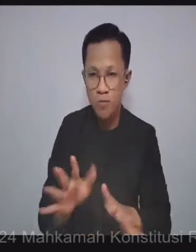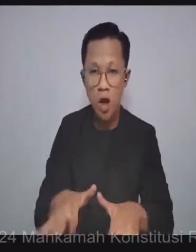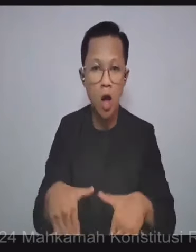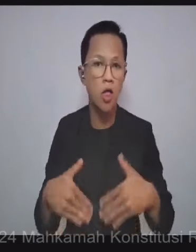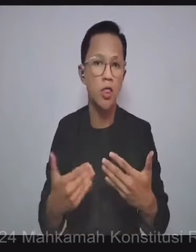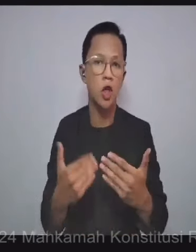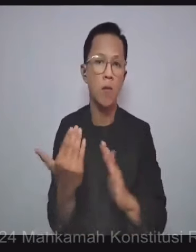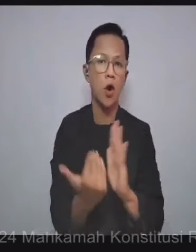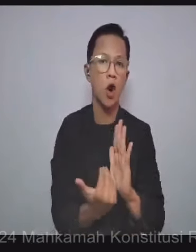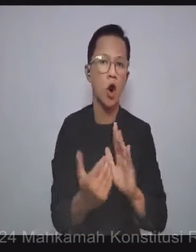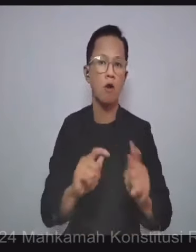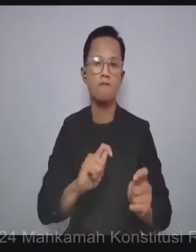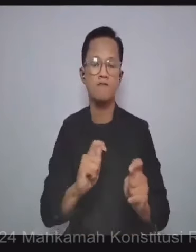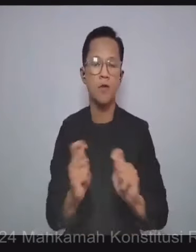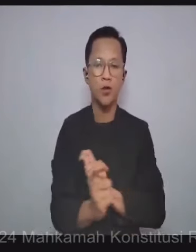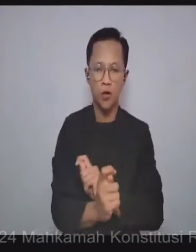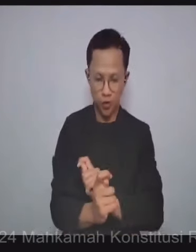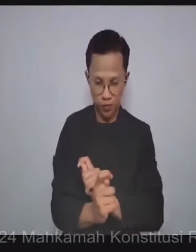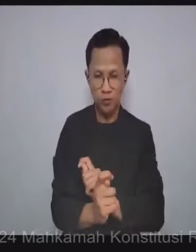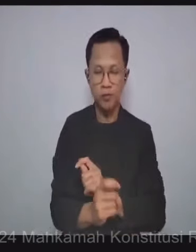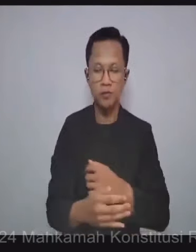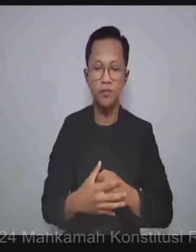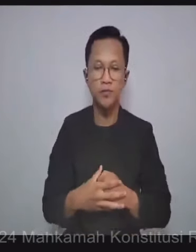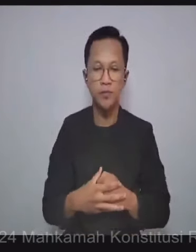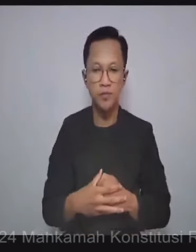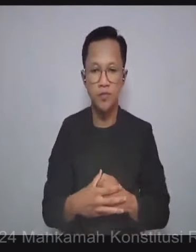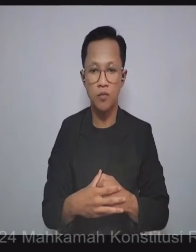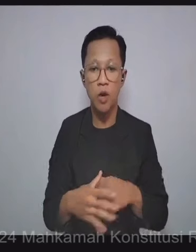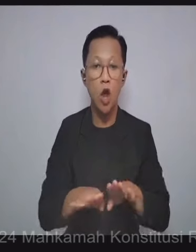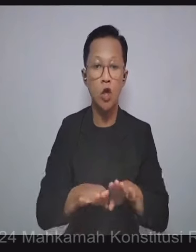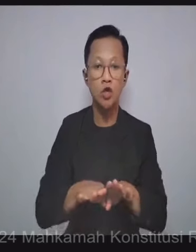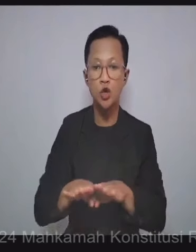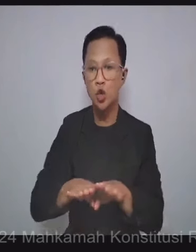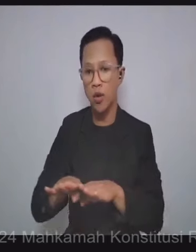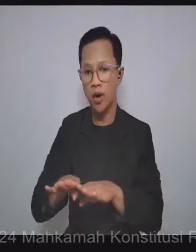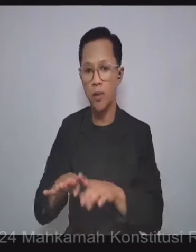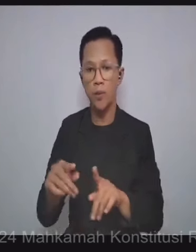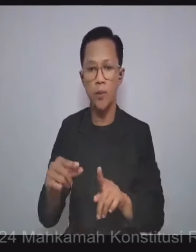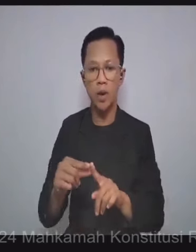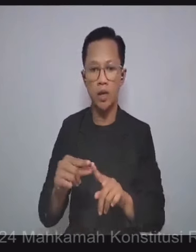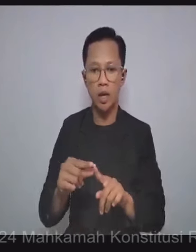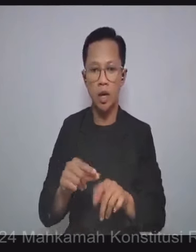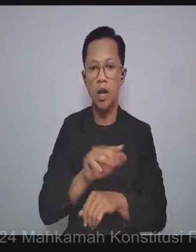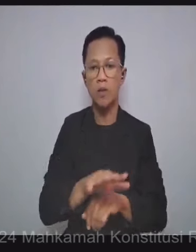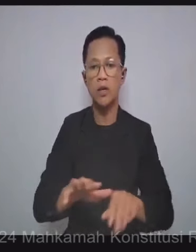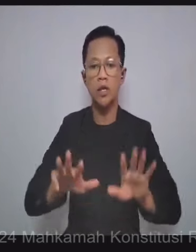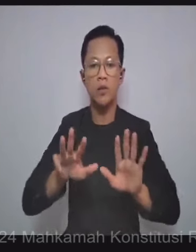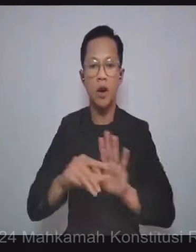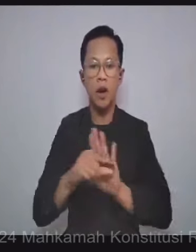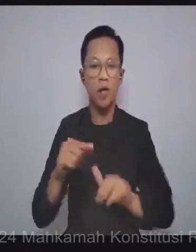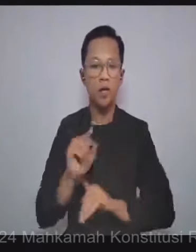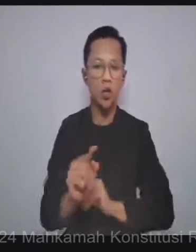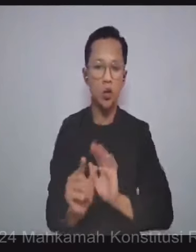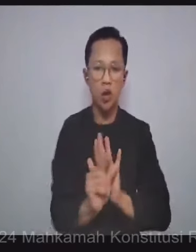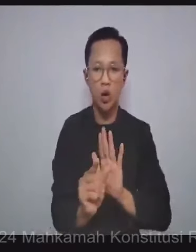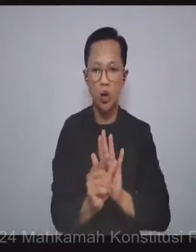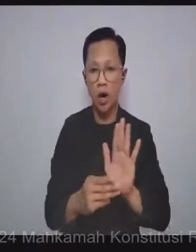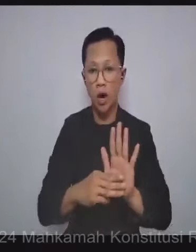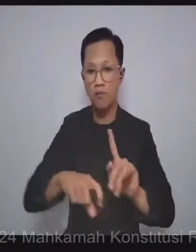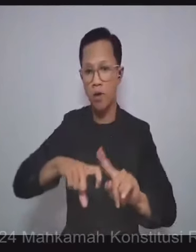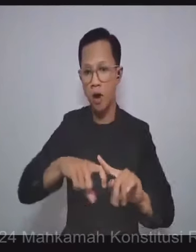apapun sebagai implikasi dari putusan MK hal ini sesuai dengan pasal 59 S1 undang-undang MK yang menyatakan dan